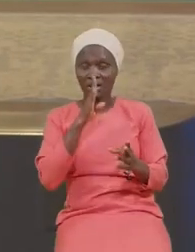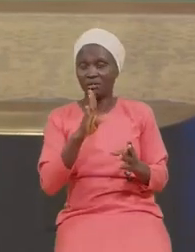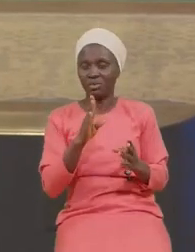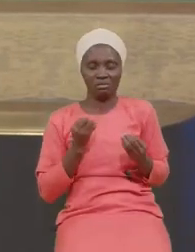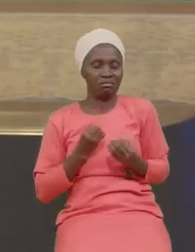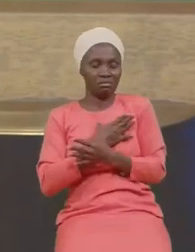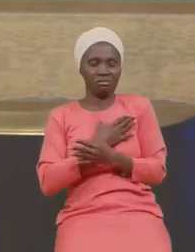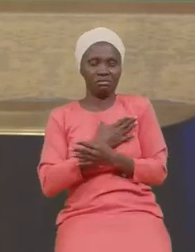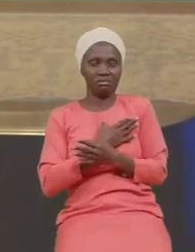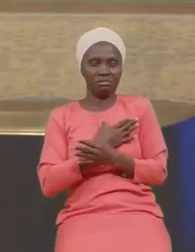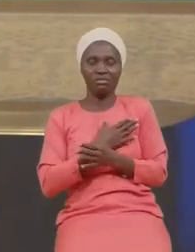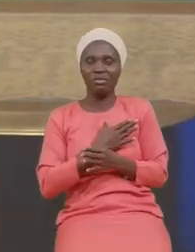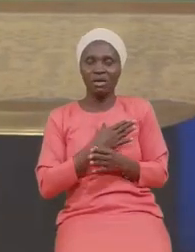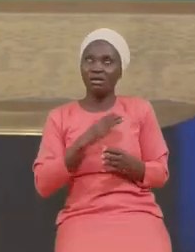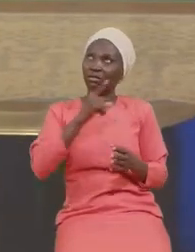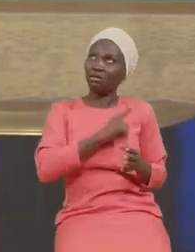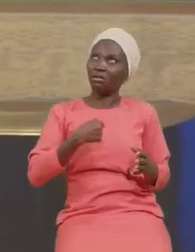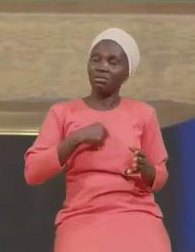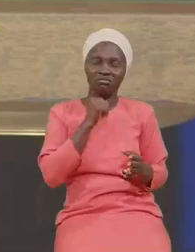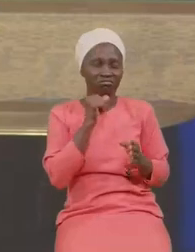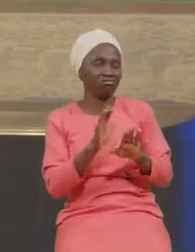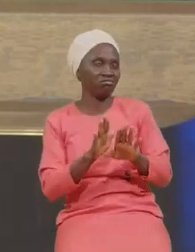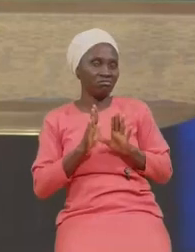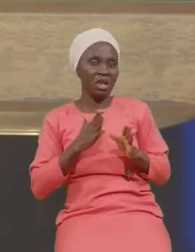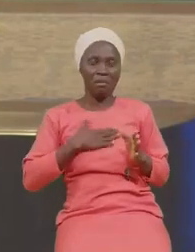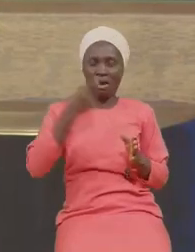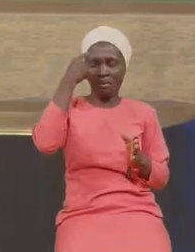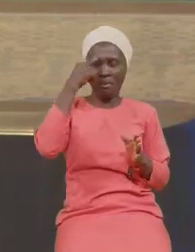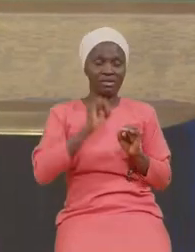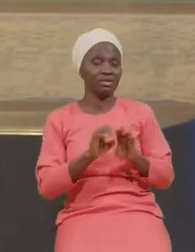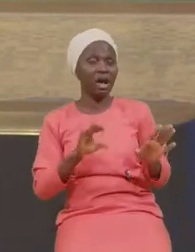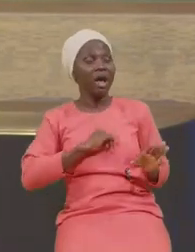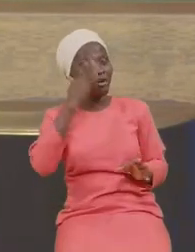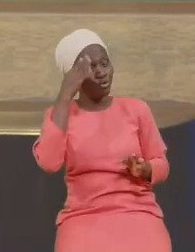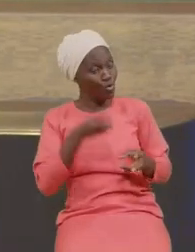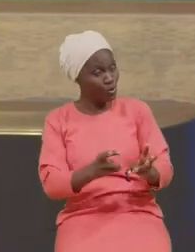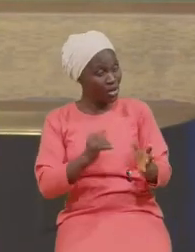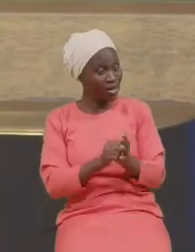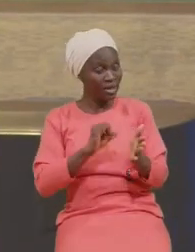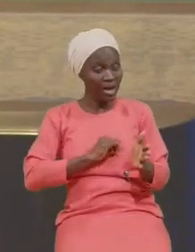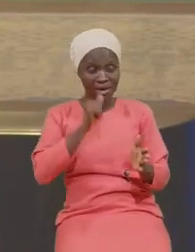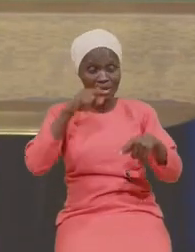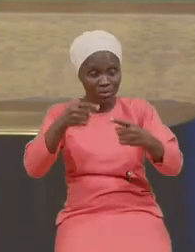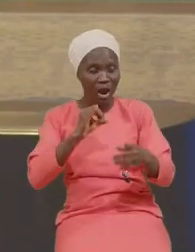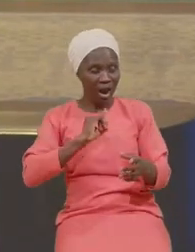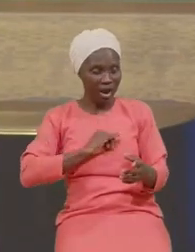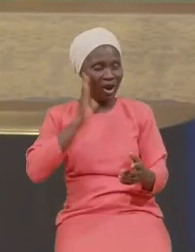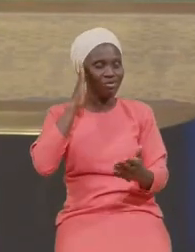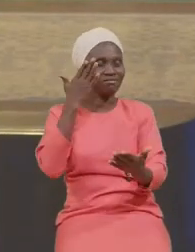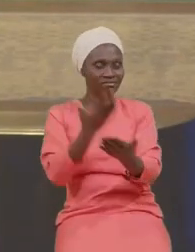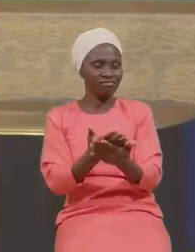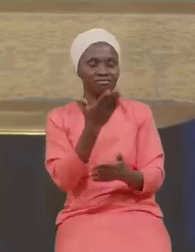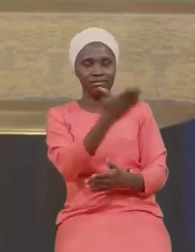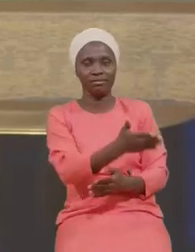de ne pas me pouvant je ne suis pas épouvanté ma pensée claire je sais là où je vais et je vais